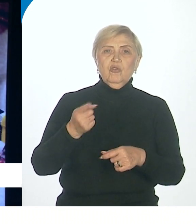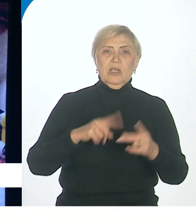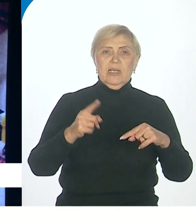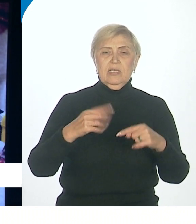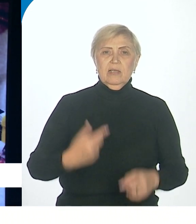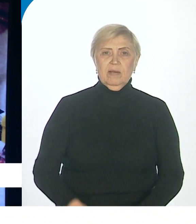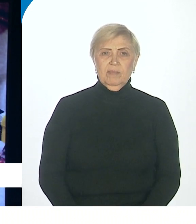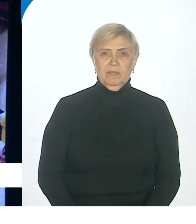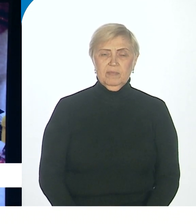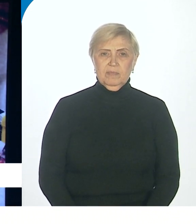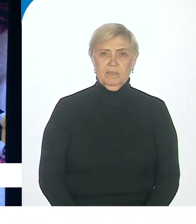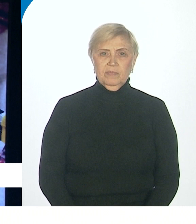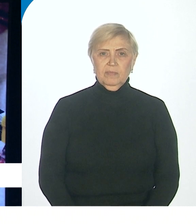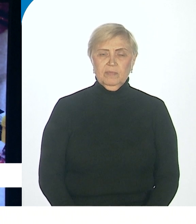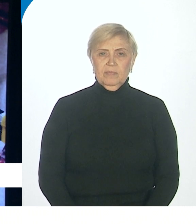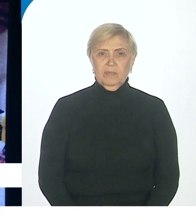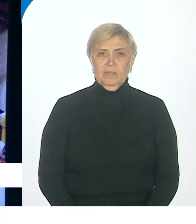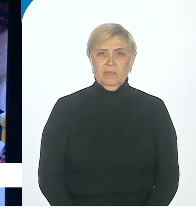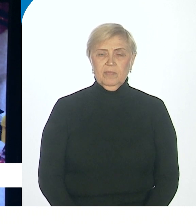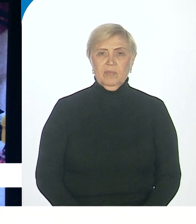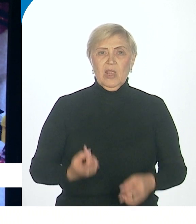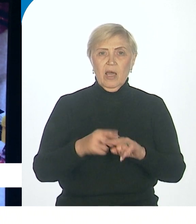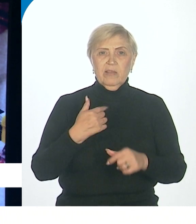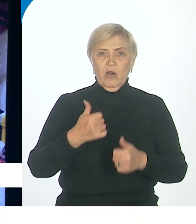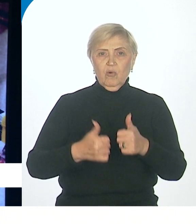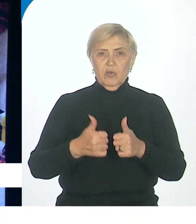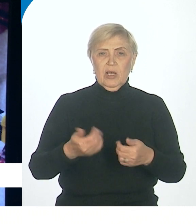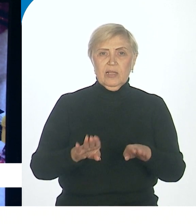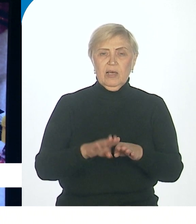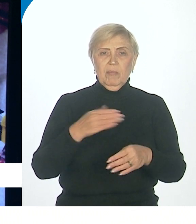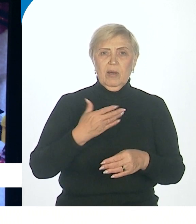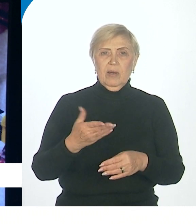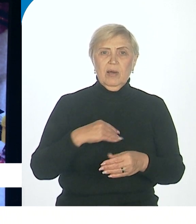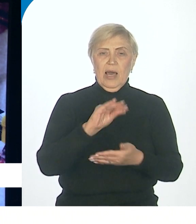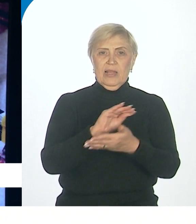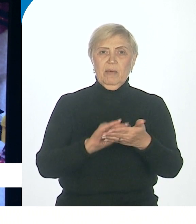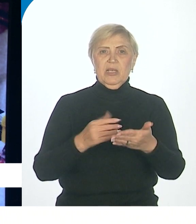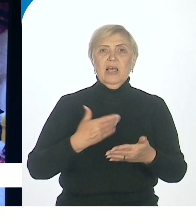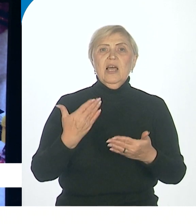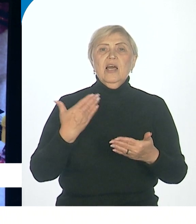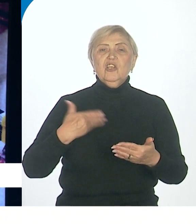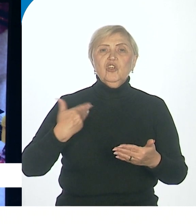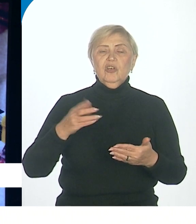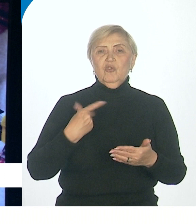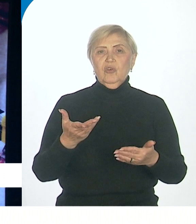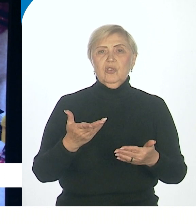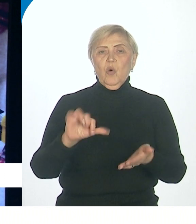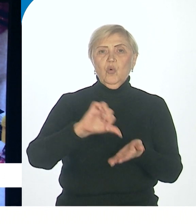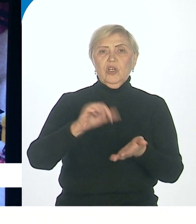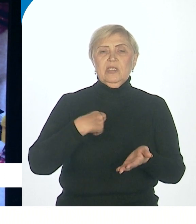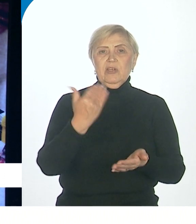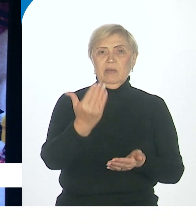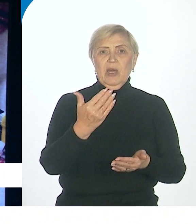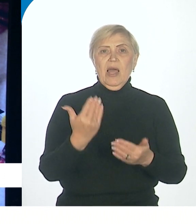и, господи, «Кванториума», и зайдите на сайт этого конкурса, там прямо отдельно написано, зачем участвовать тебе, если ты школьник, студент,